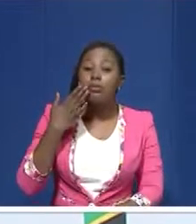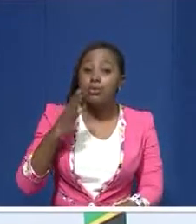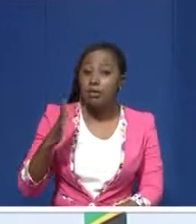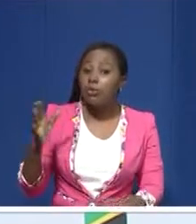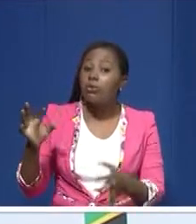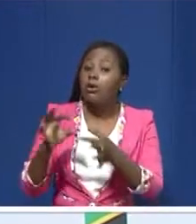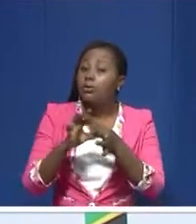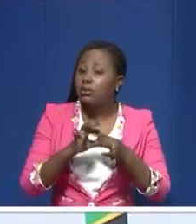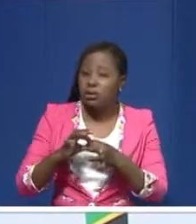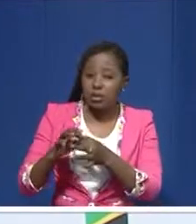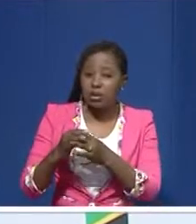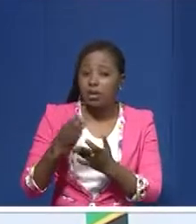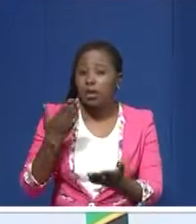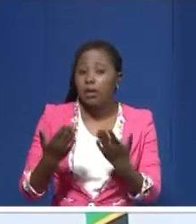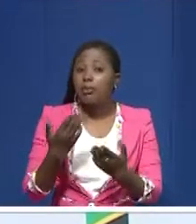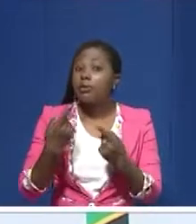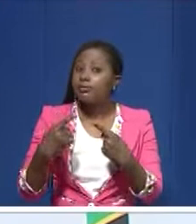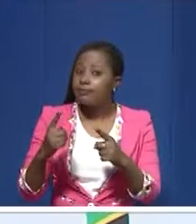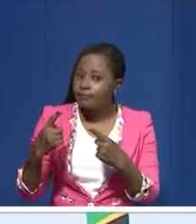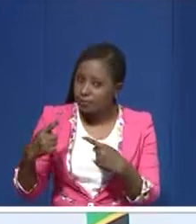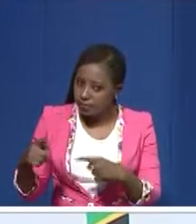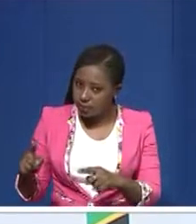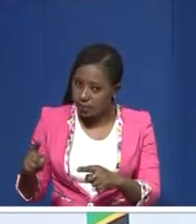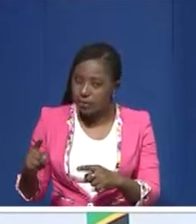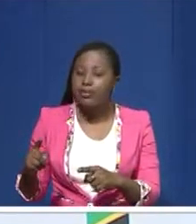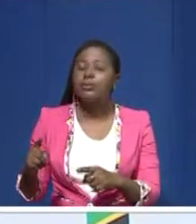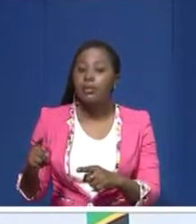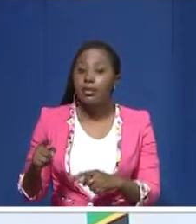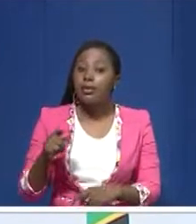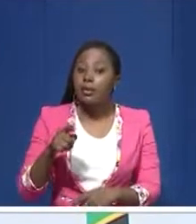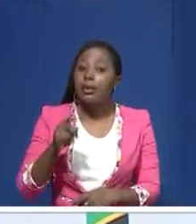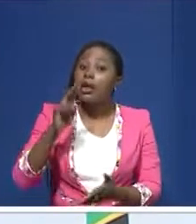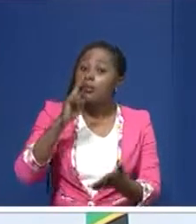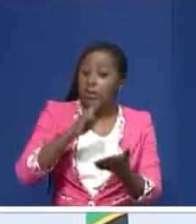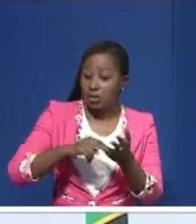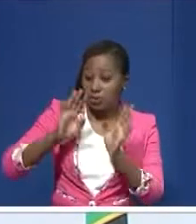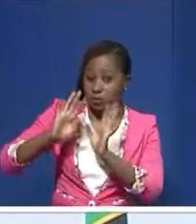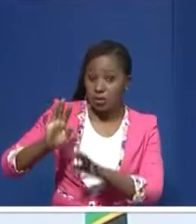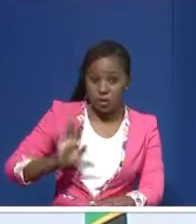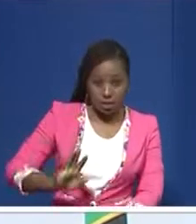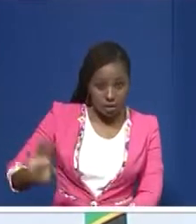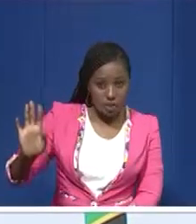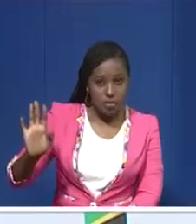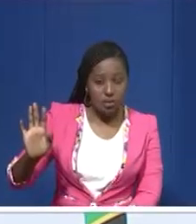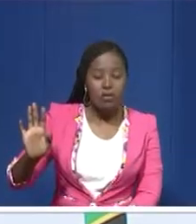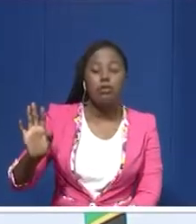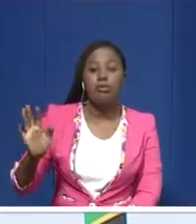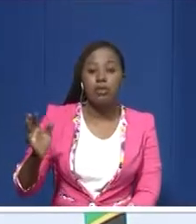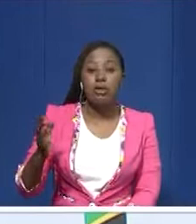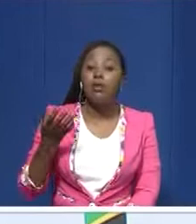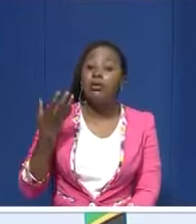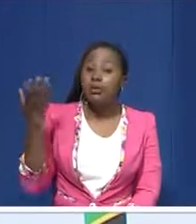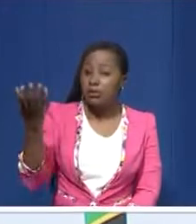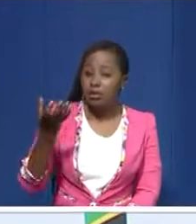wa kushirikiana kwa namna mbali mbali. Kwa hiyo ya msajili tumwache nayo. Umma